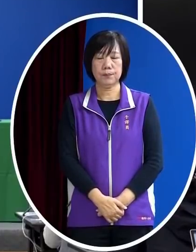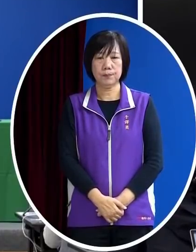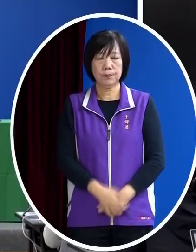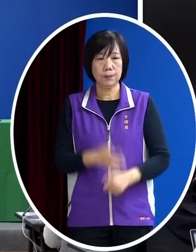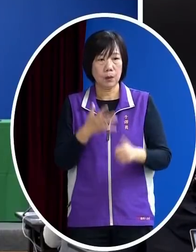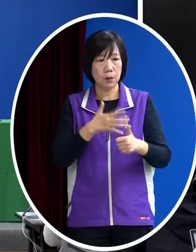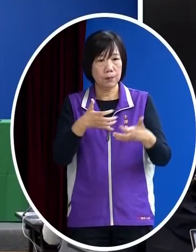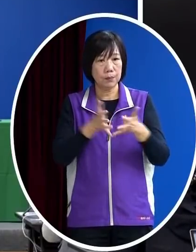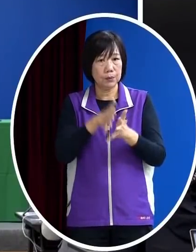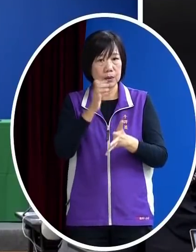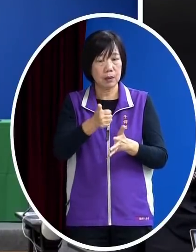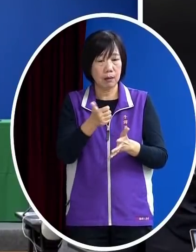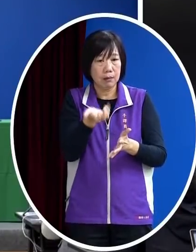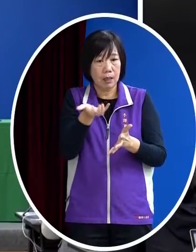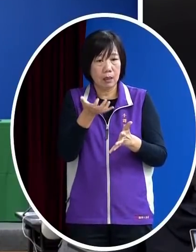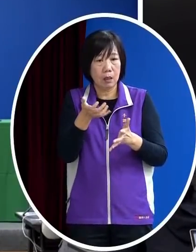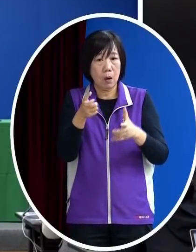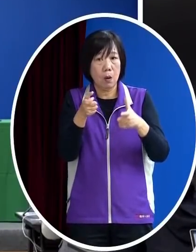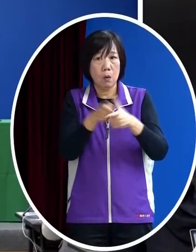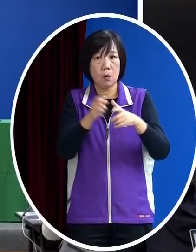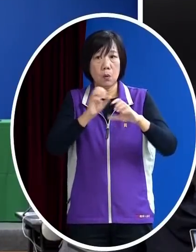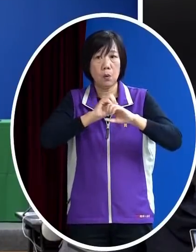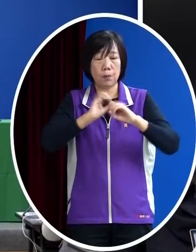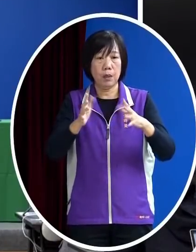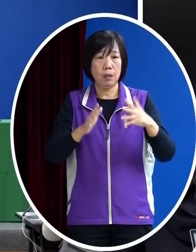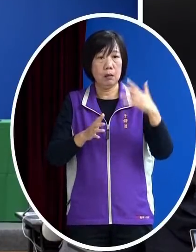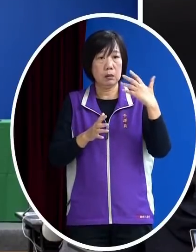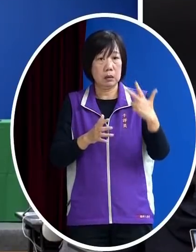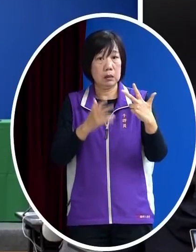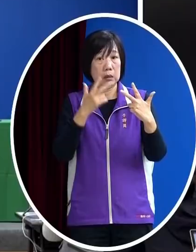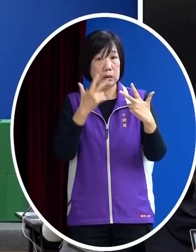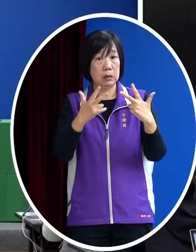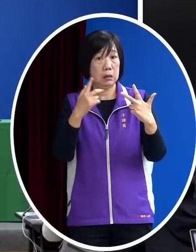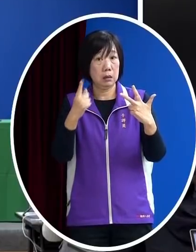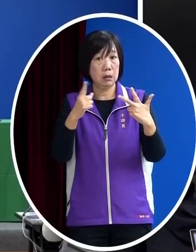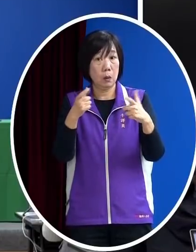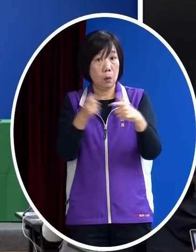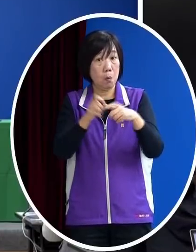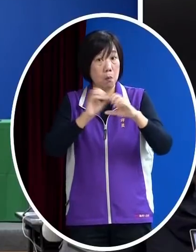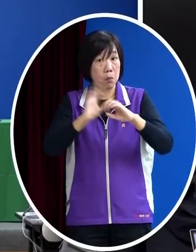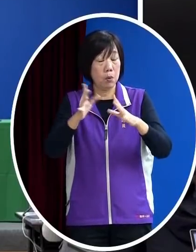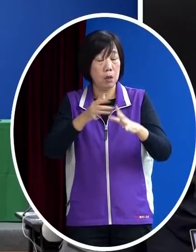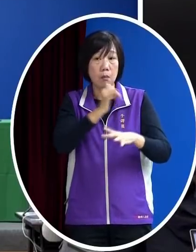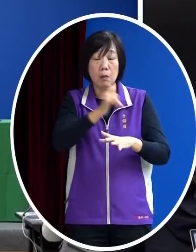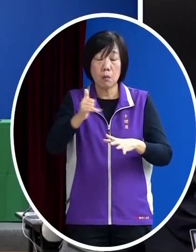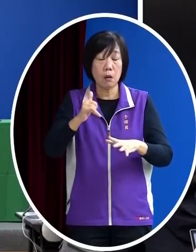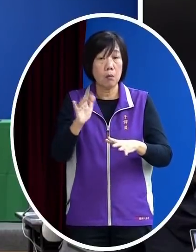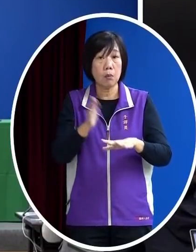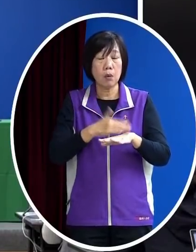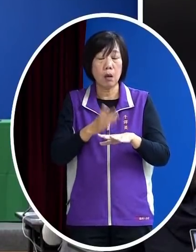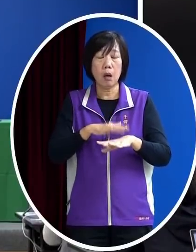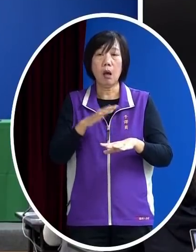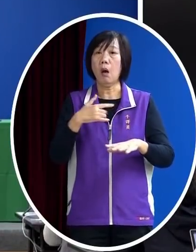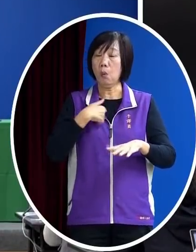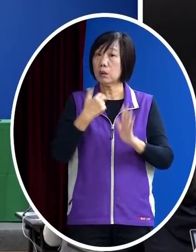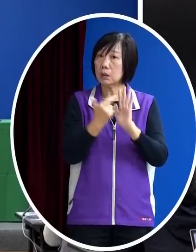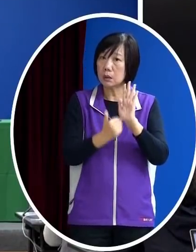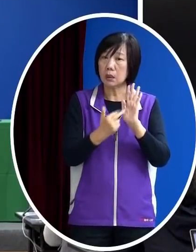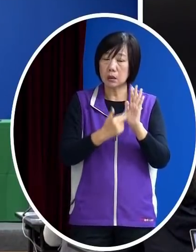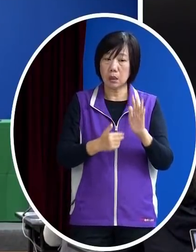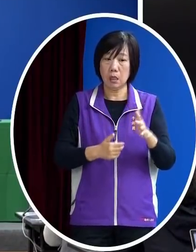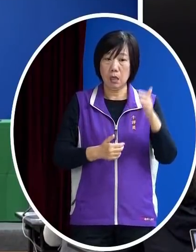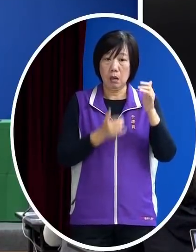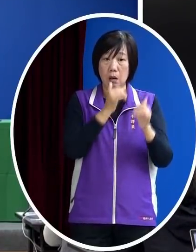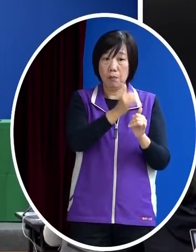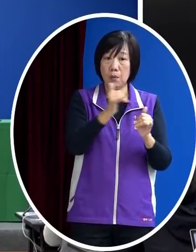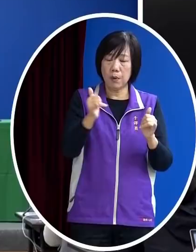刚刚有说不会公布。771的足迹嘛，那我们 没有，我说771的足迹就是在有那个公